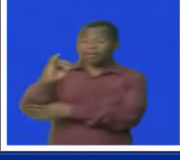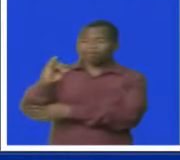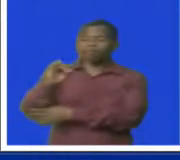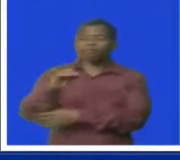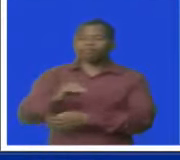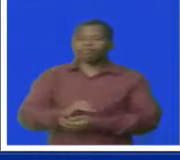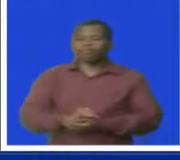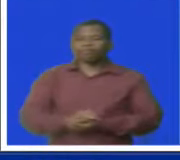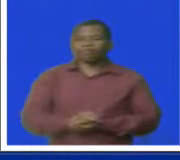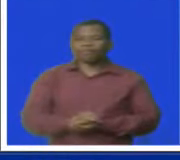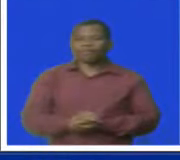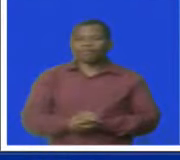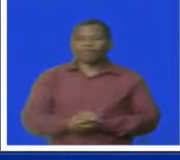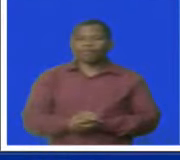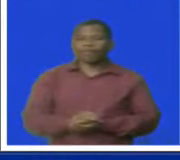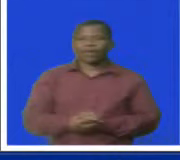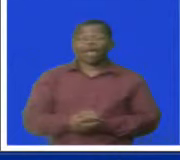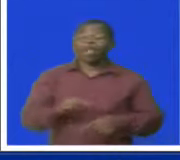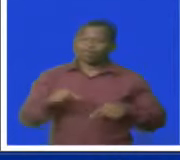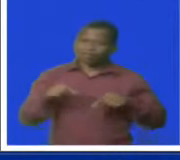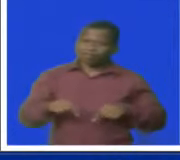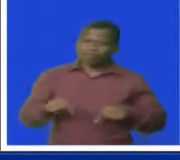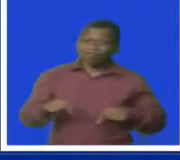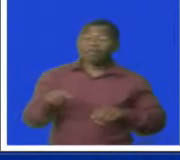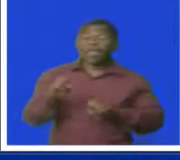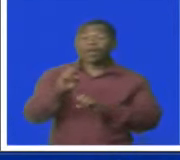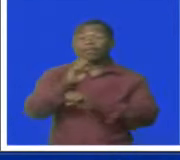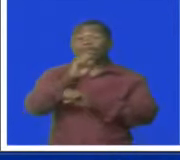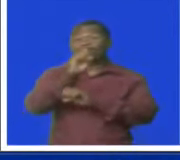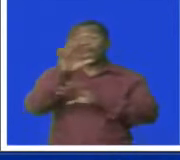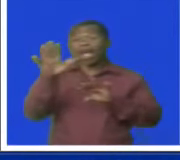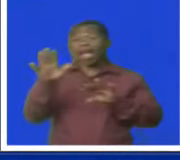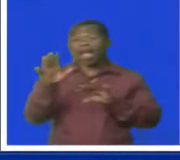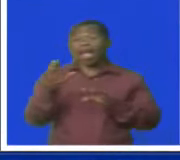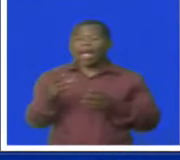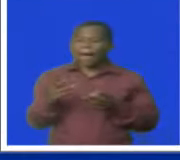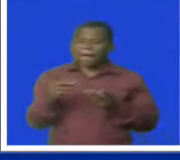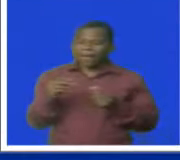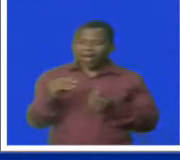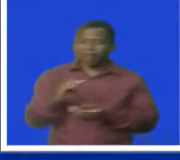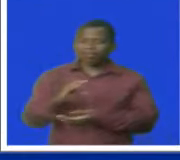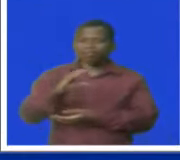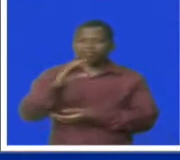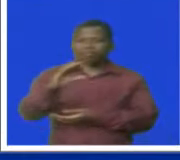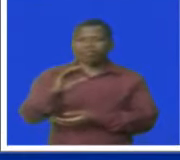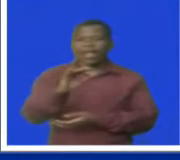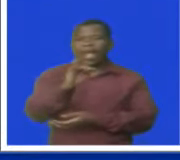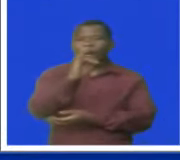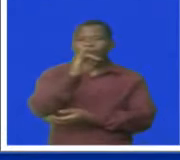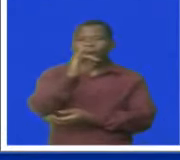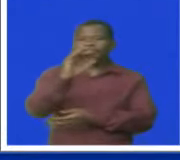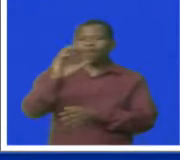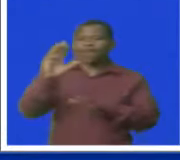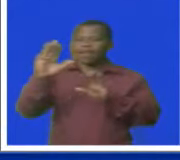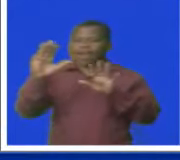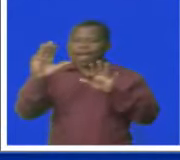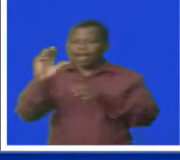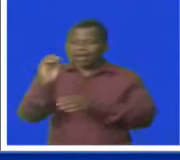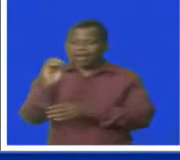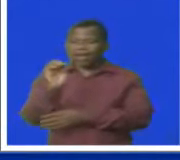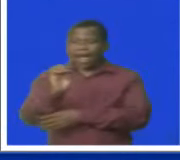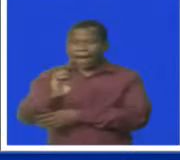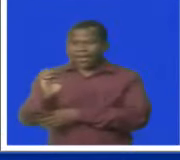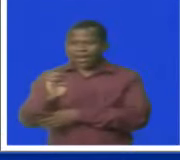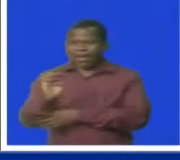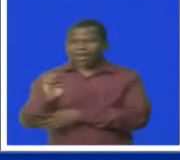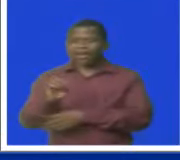tonight that next year's sponsorship will be 190,000 Malawi. Dlamini uthi kuyintokozo kubo ngokumemetela ukuthi